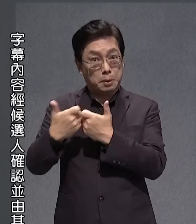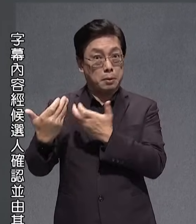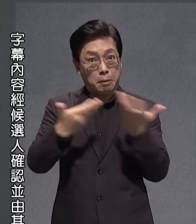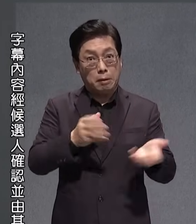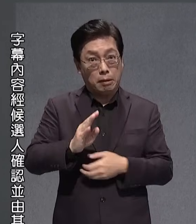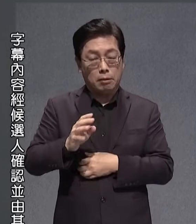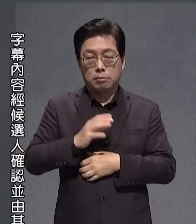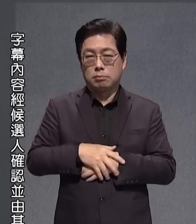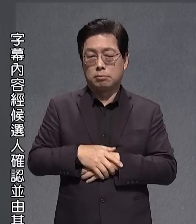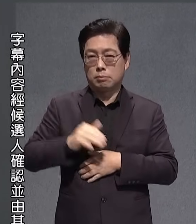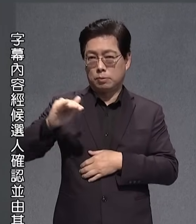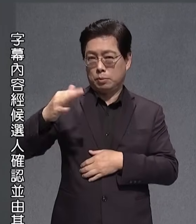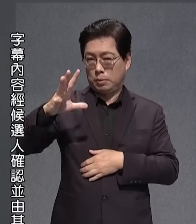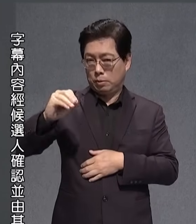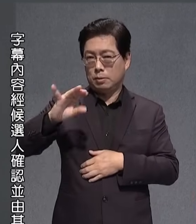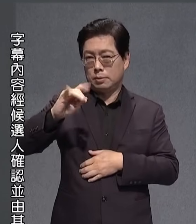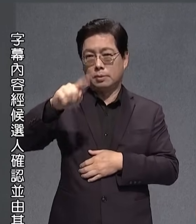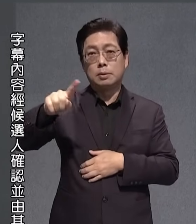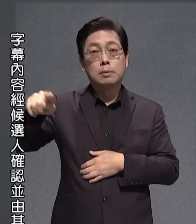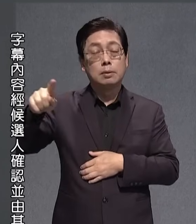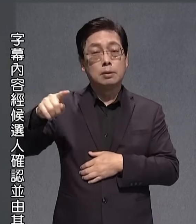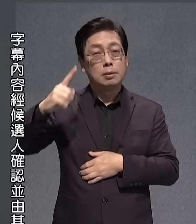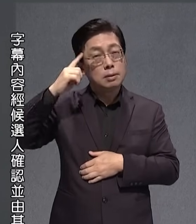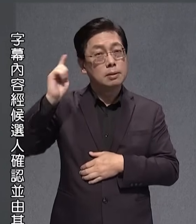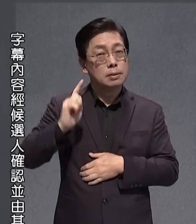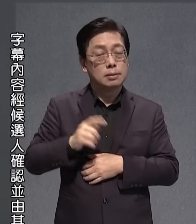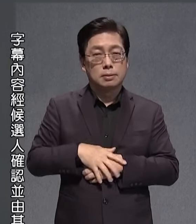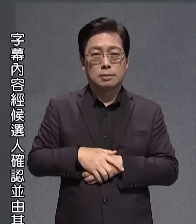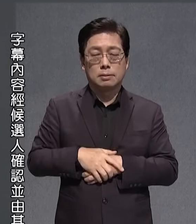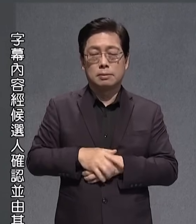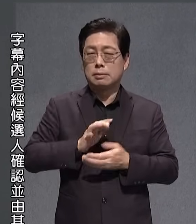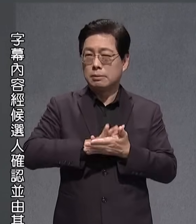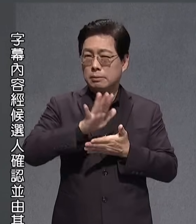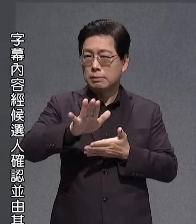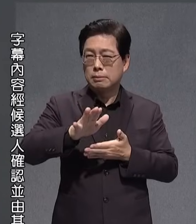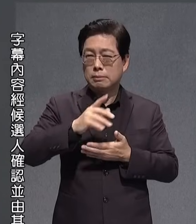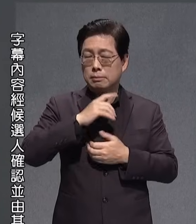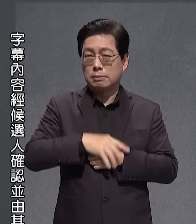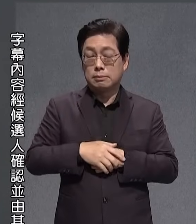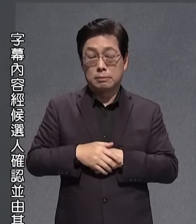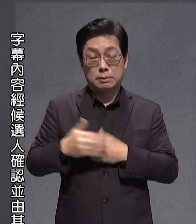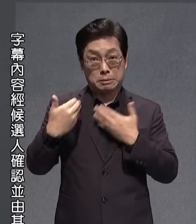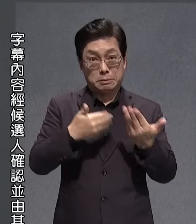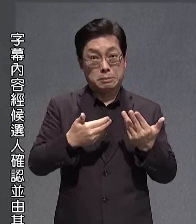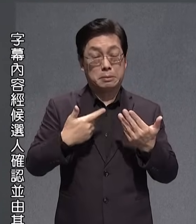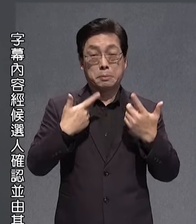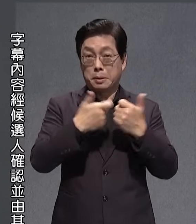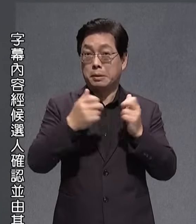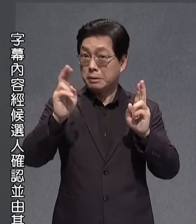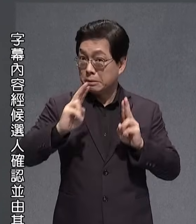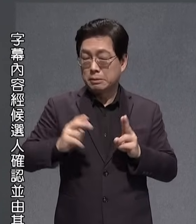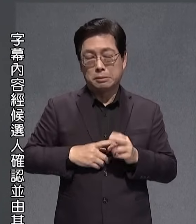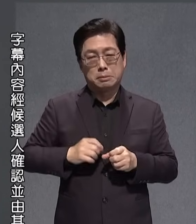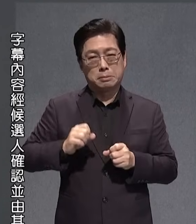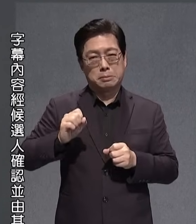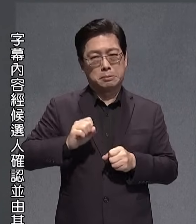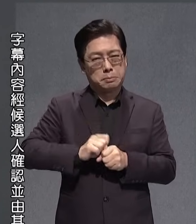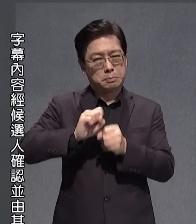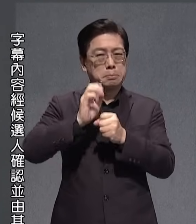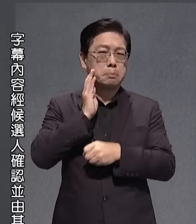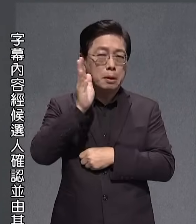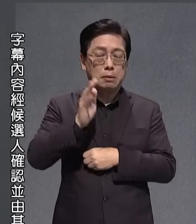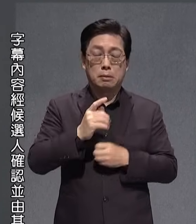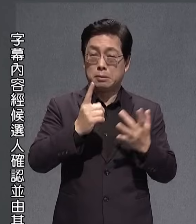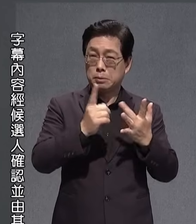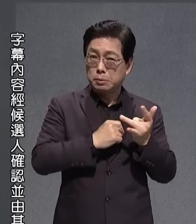以达到900万千瓦。换句话说，未来的供电啊，会更加的稳定，缺